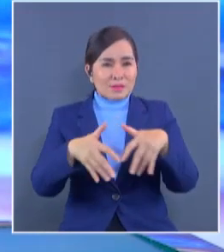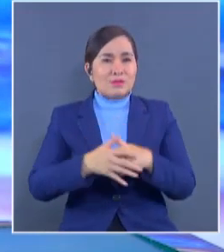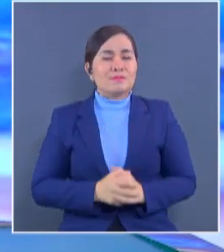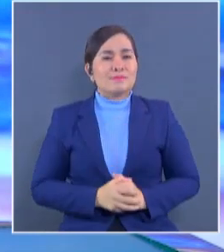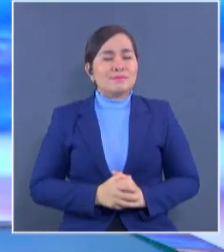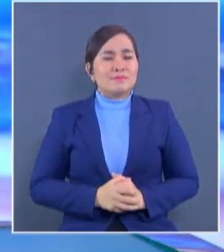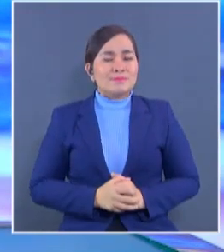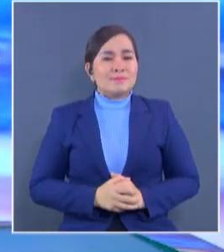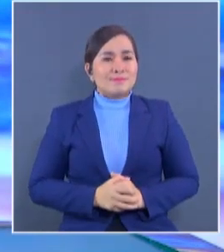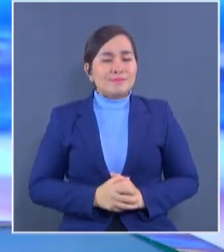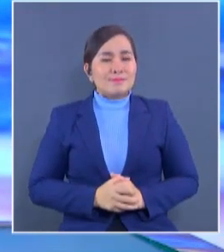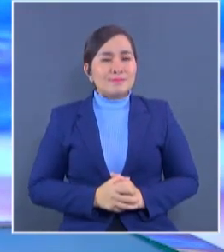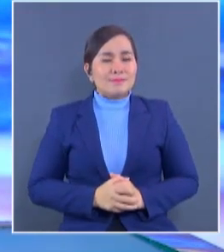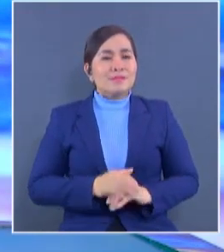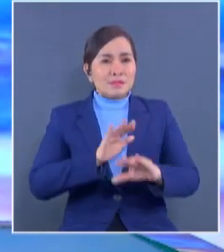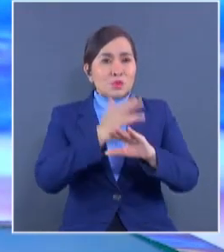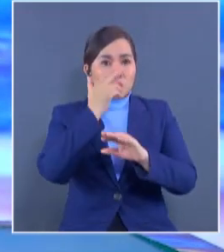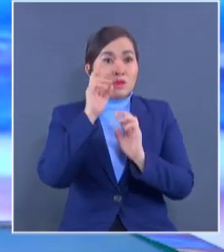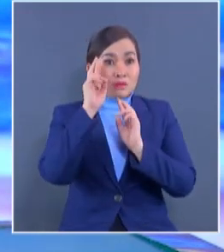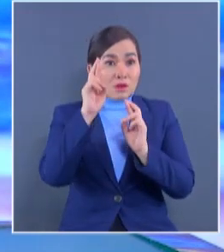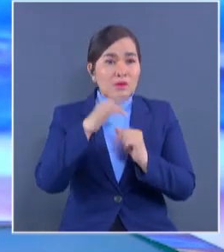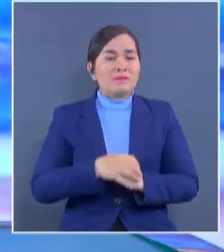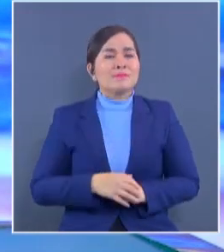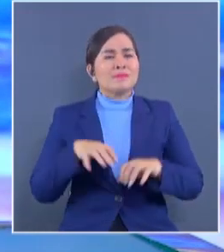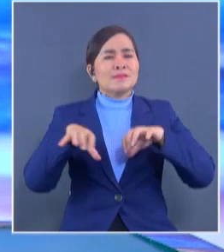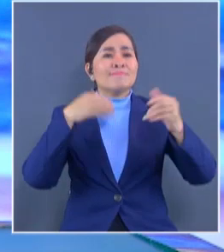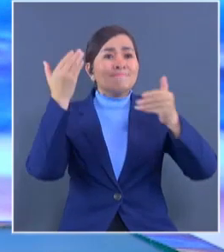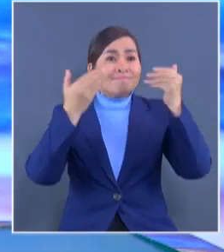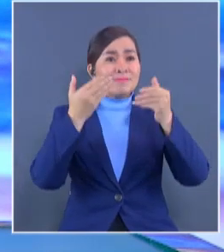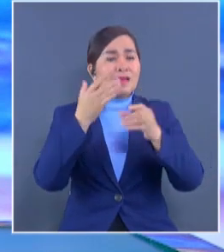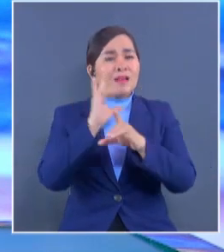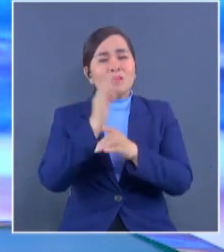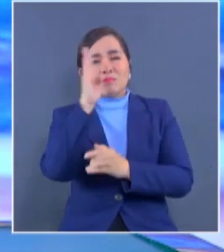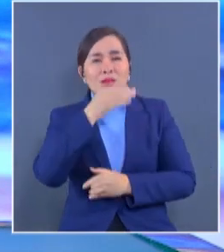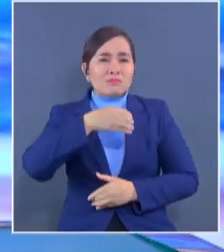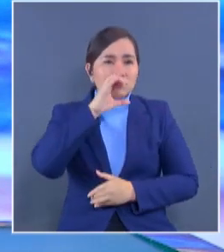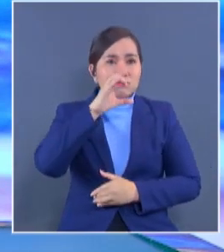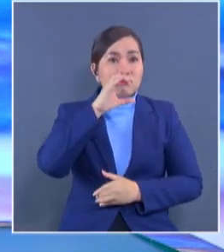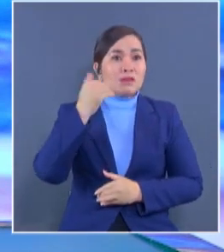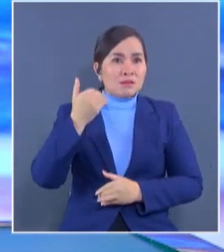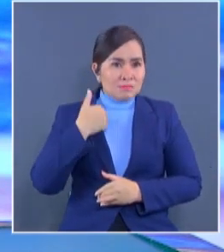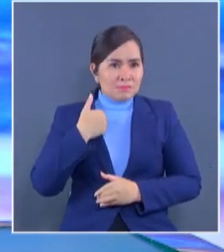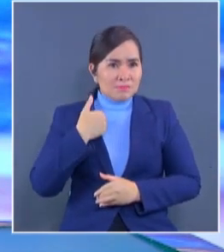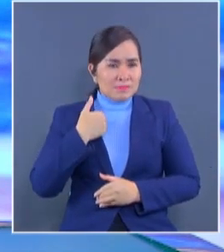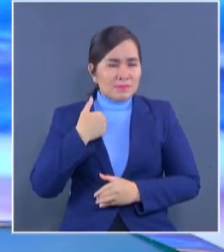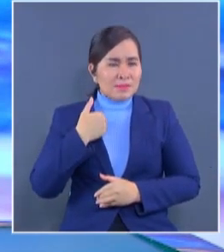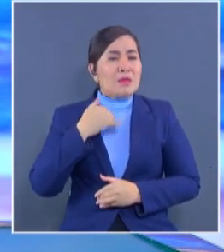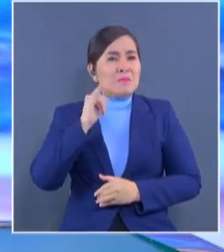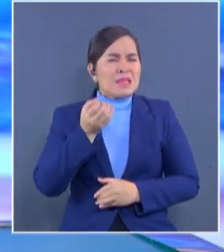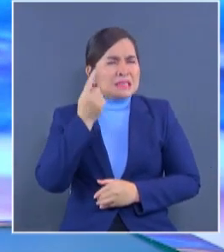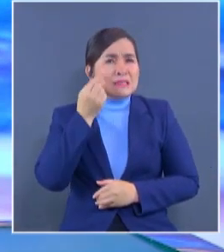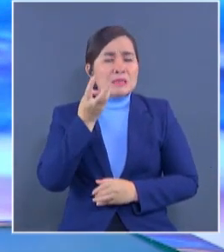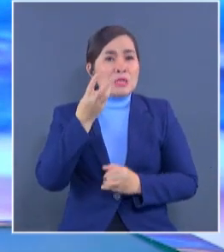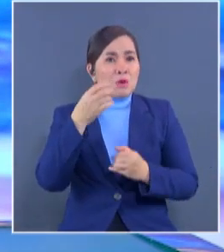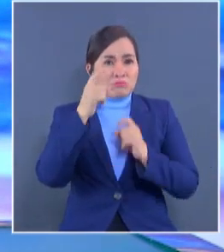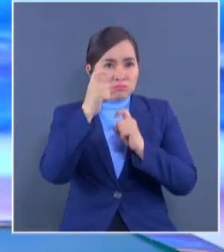ช่วงนี้เฉลิมฉลองกันเยอะระมัดระวังหน่อยงานรื่นเริงแบบนี้มีการกินดื่มกันกลุ่มๆแค่นิดเดียวอาจจะทำให้เกิดอุบั